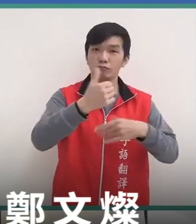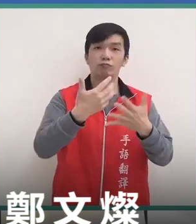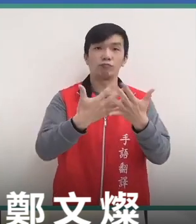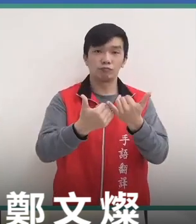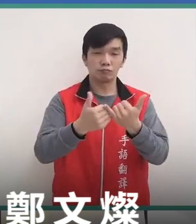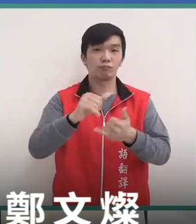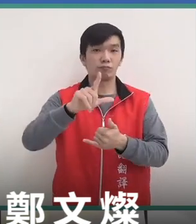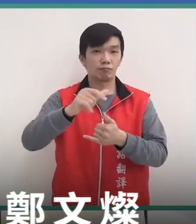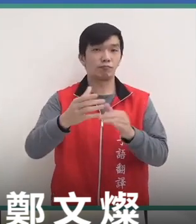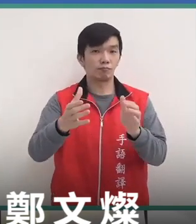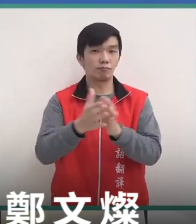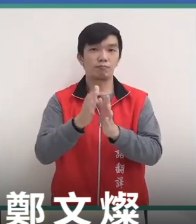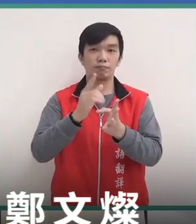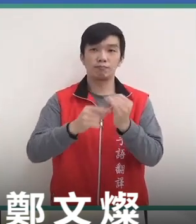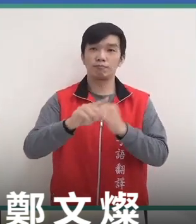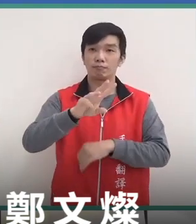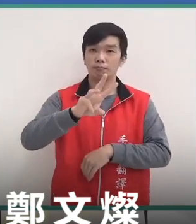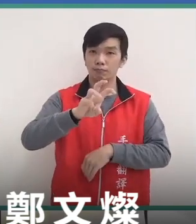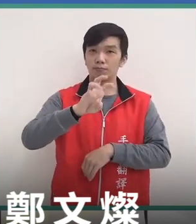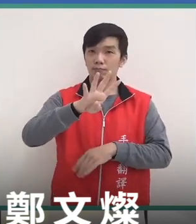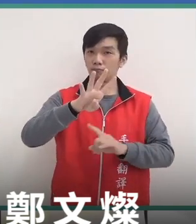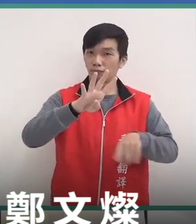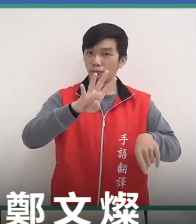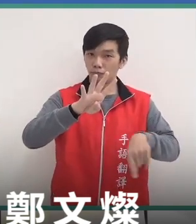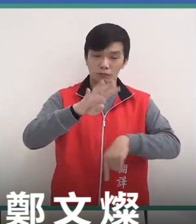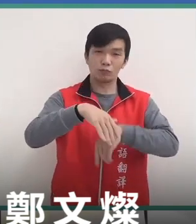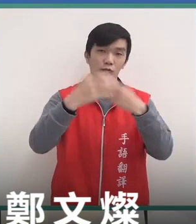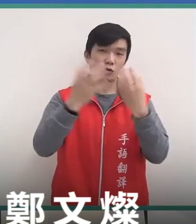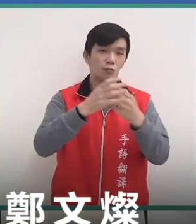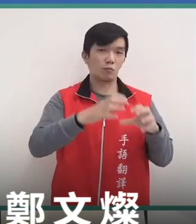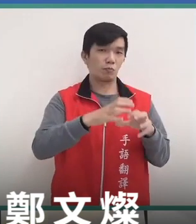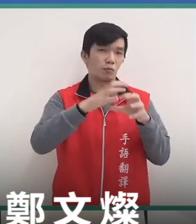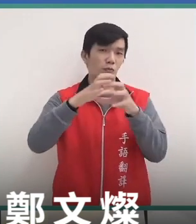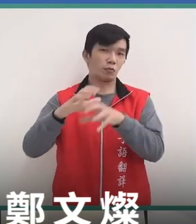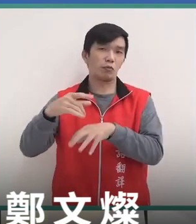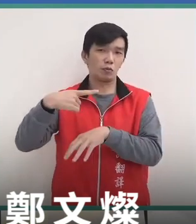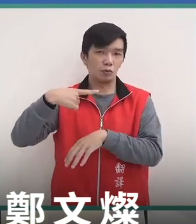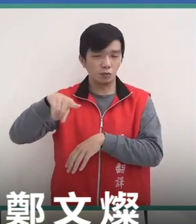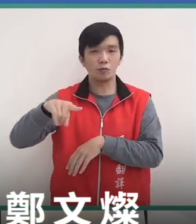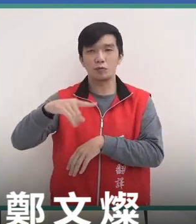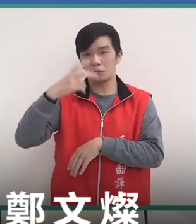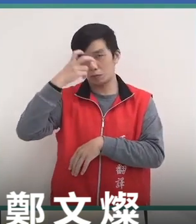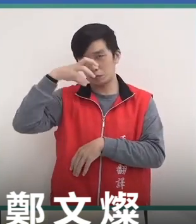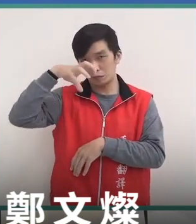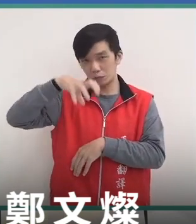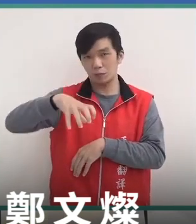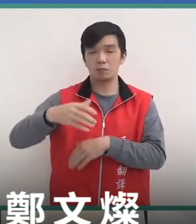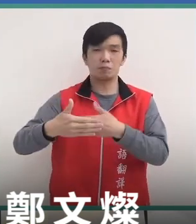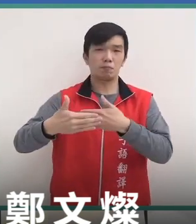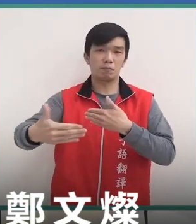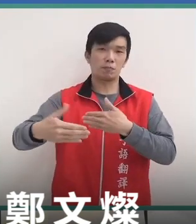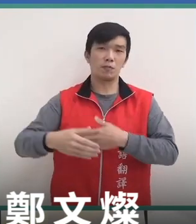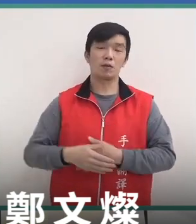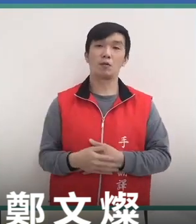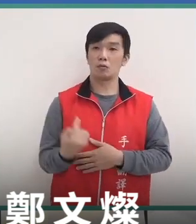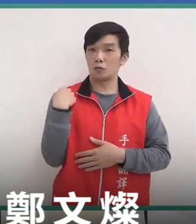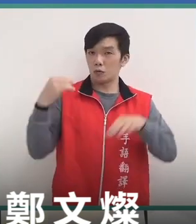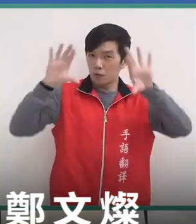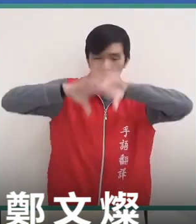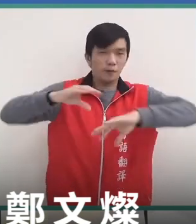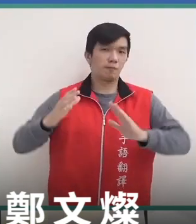老师34人送集中检疫所隔离，昨天深夜 就直接处理。那另